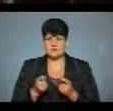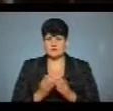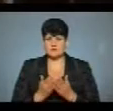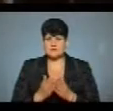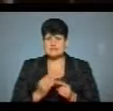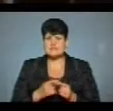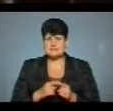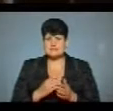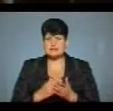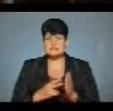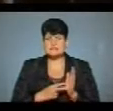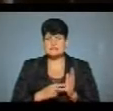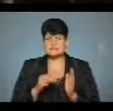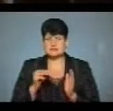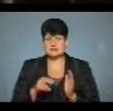підручників. Це становить